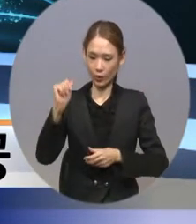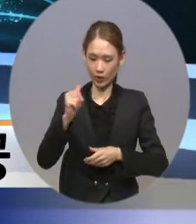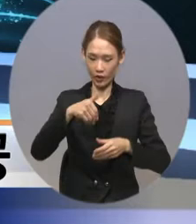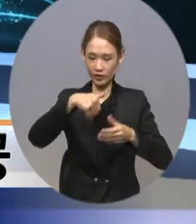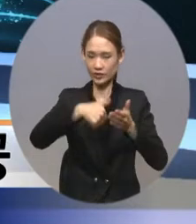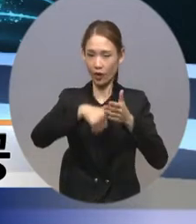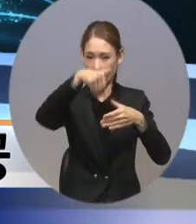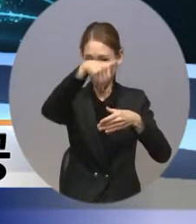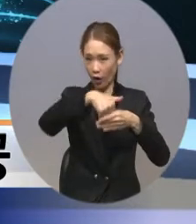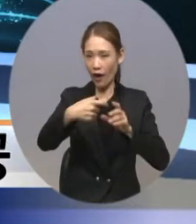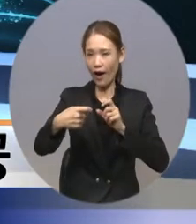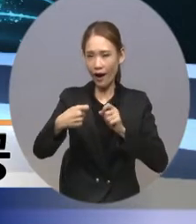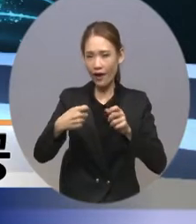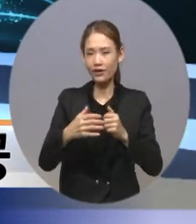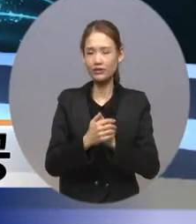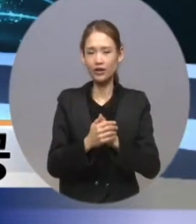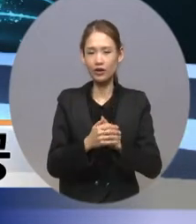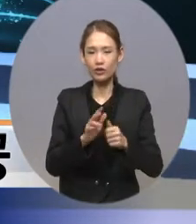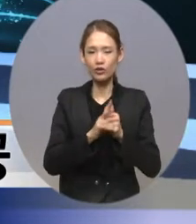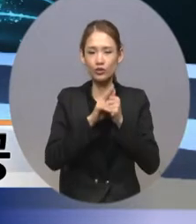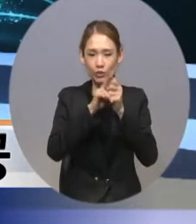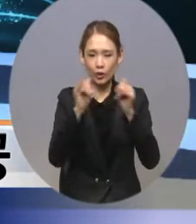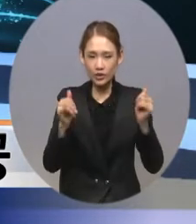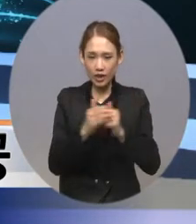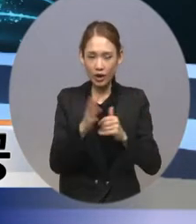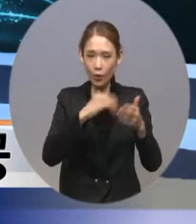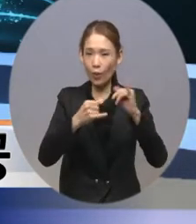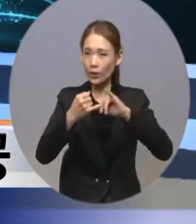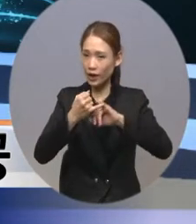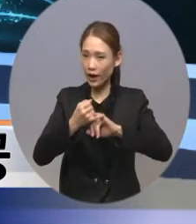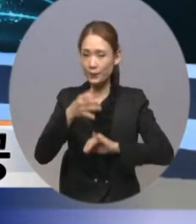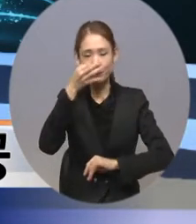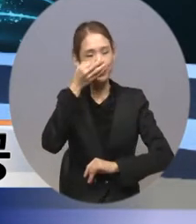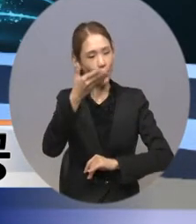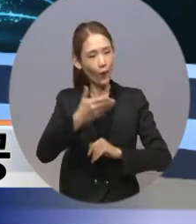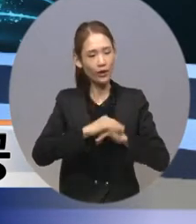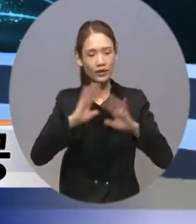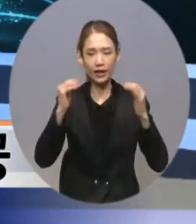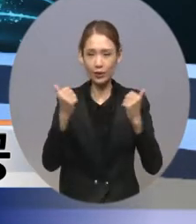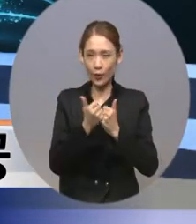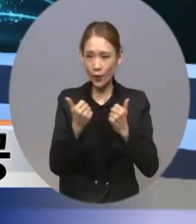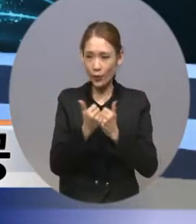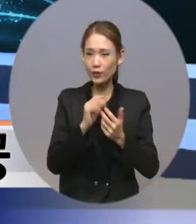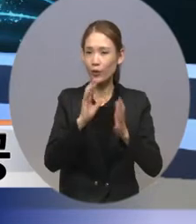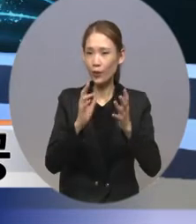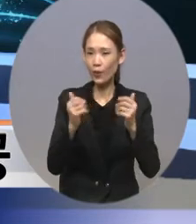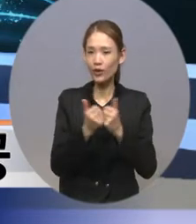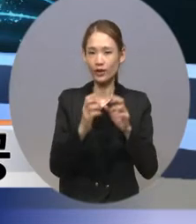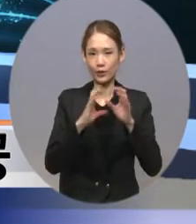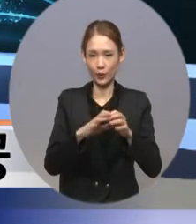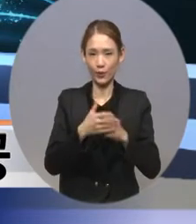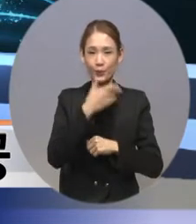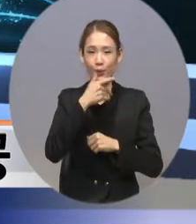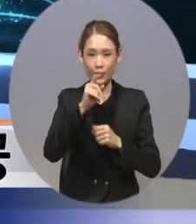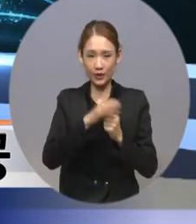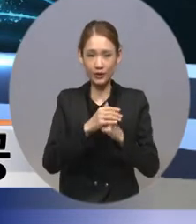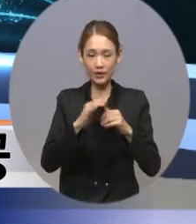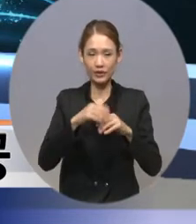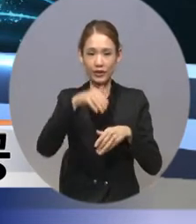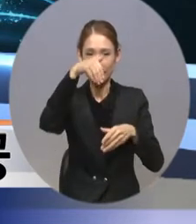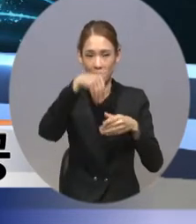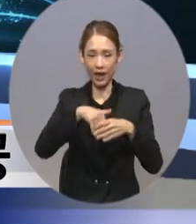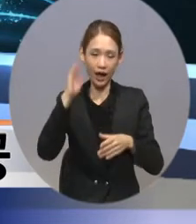다가왔습니다. 후보자들의 공약을 한자리에서 볼 수 있는 대선 TV 토론회에서 복지TV가 TV 대선 토론에서